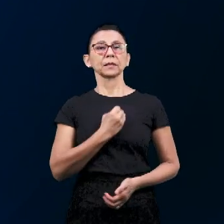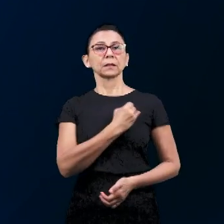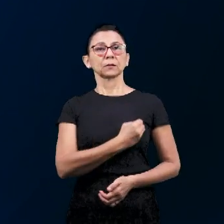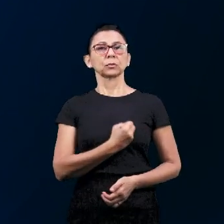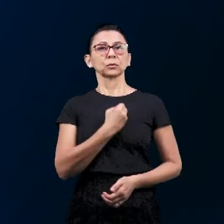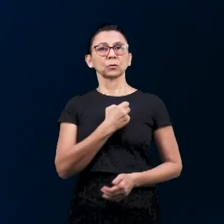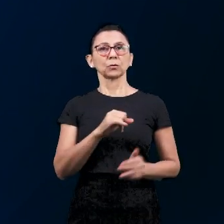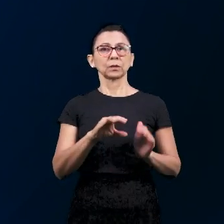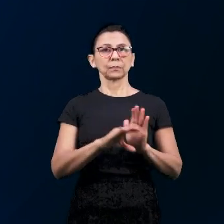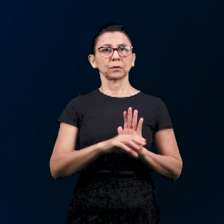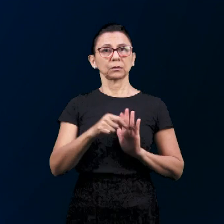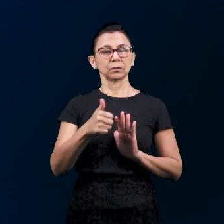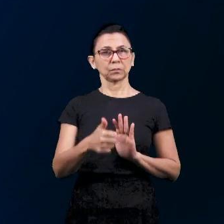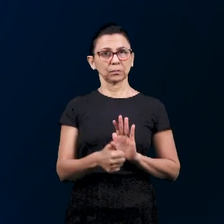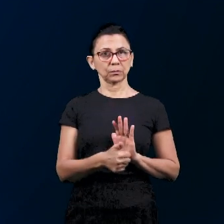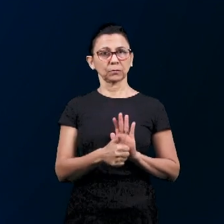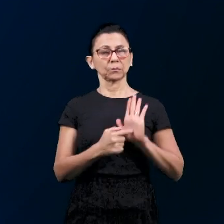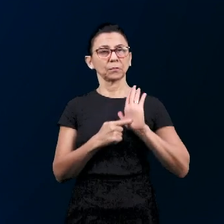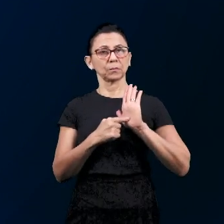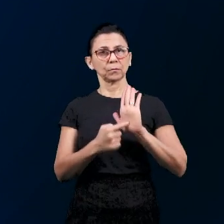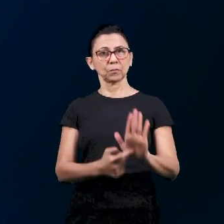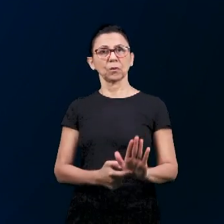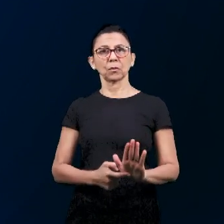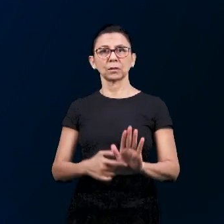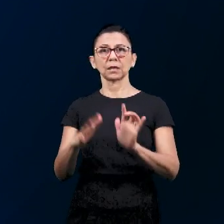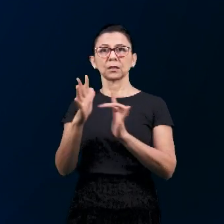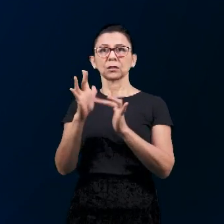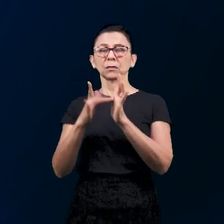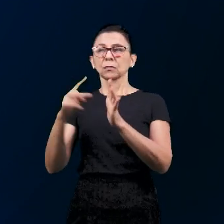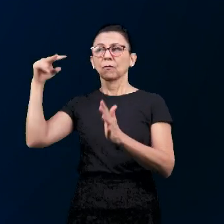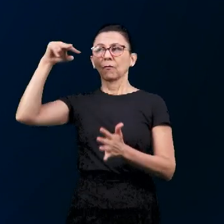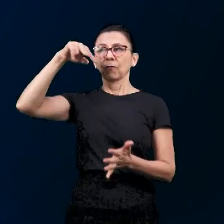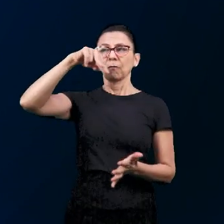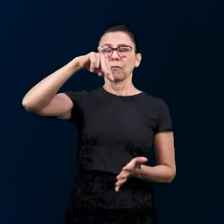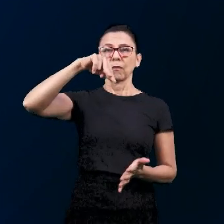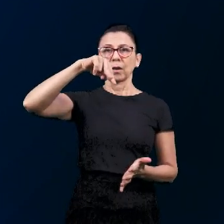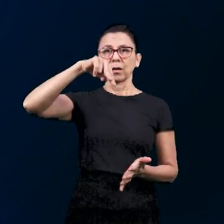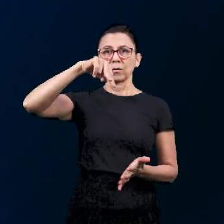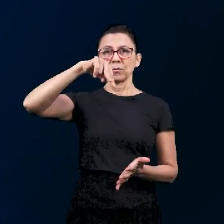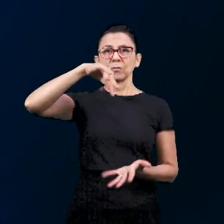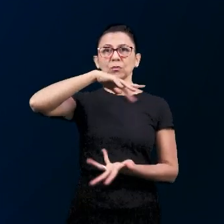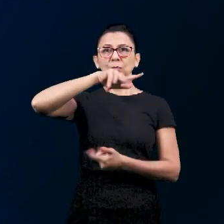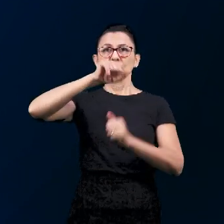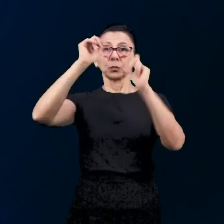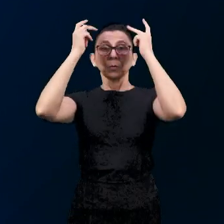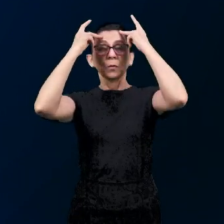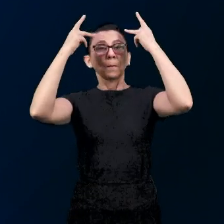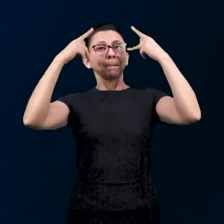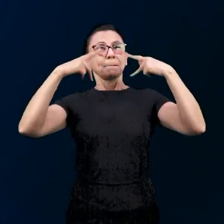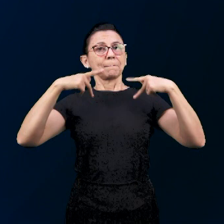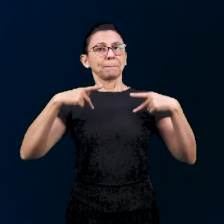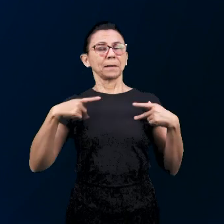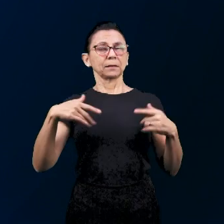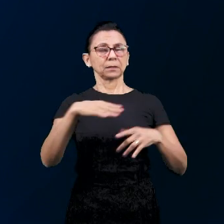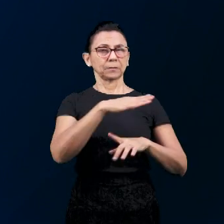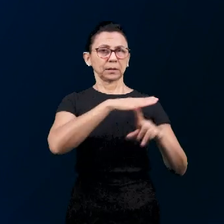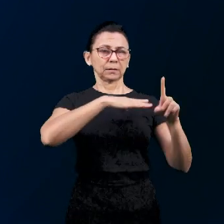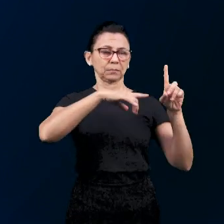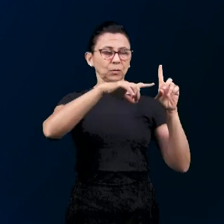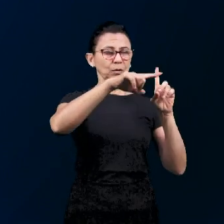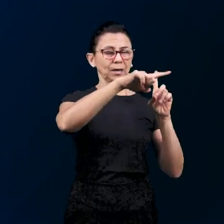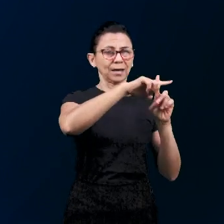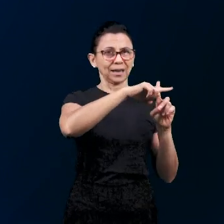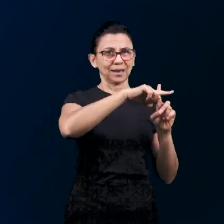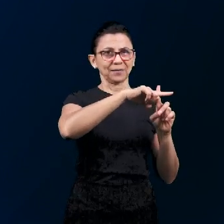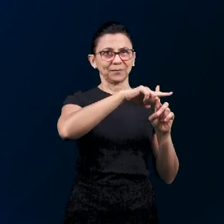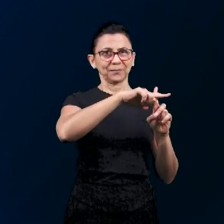Verbe s'est fait chair et habité entre nous, parmi nous. Le Seigneur Jésus est venu à ceux qui étaient à lui, mais les siens ne l'ont